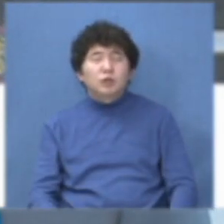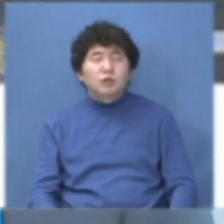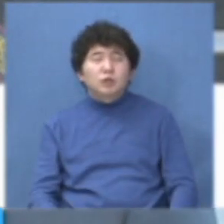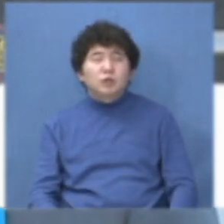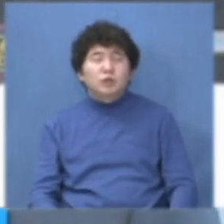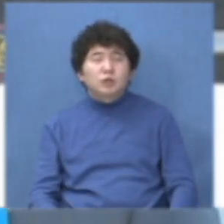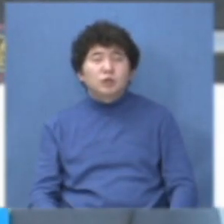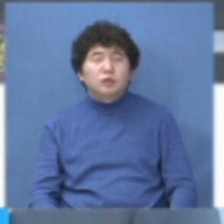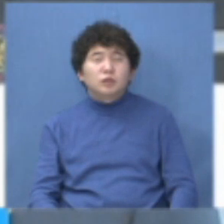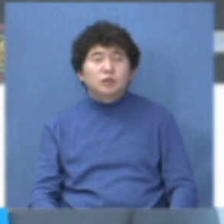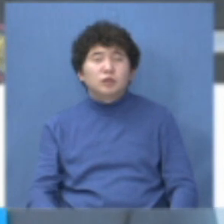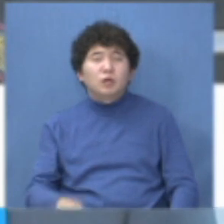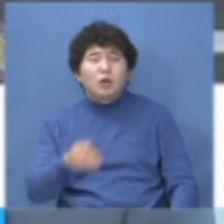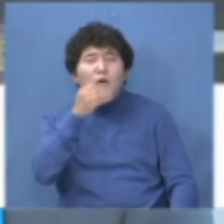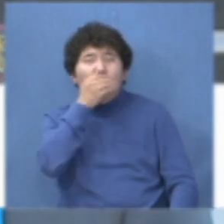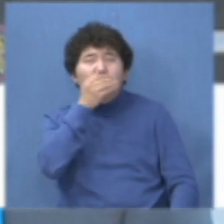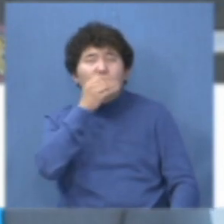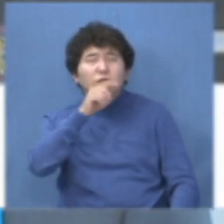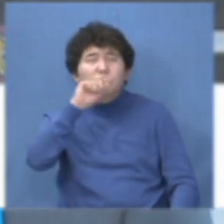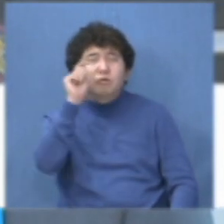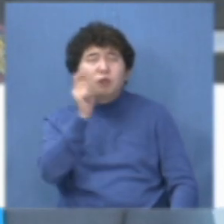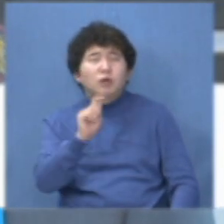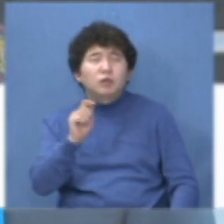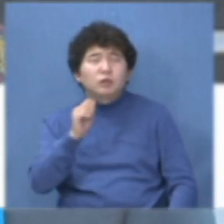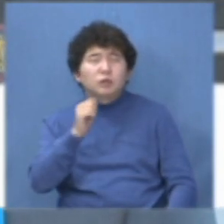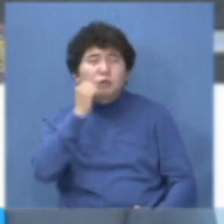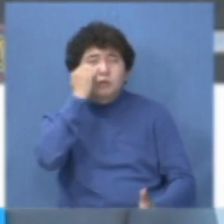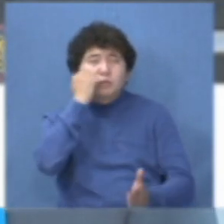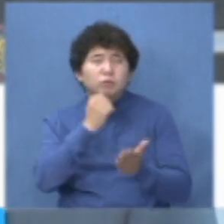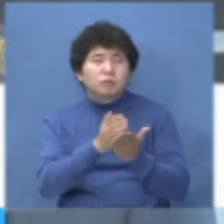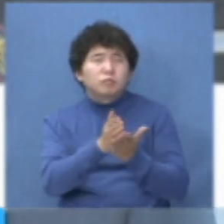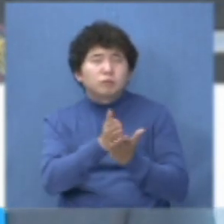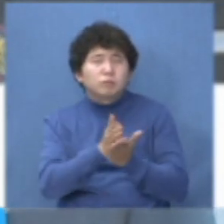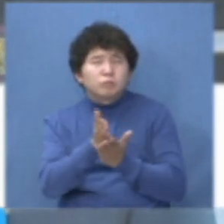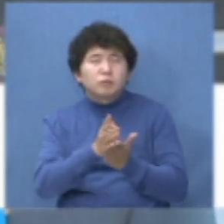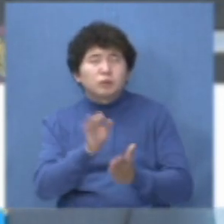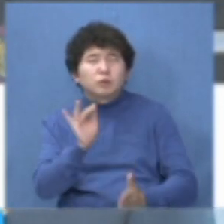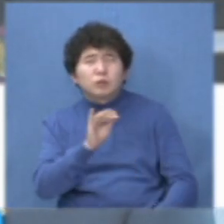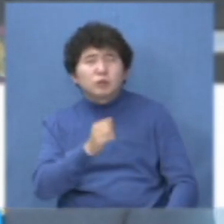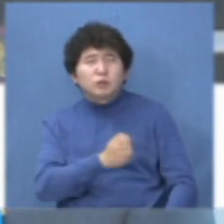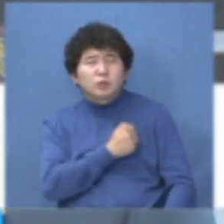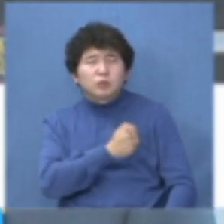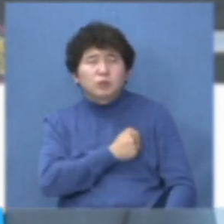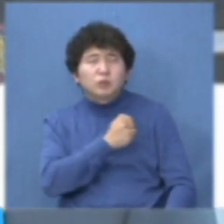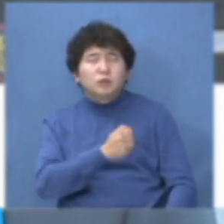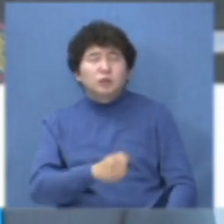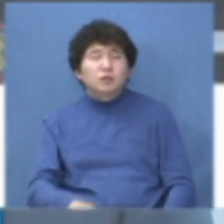Ауғанстан соғысының ардагерлері мен сарбаздары, Ұлы Отан